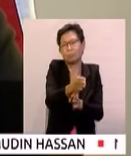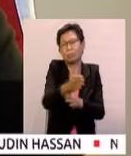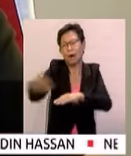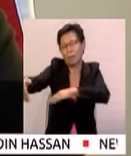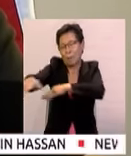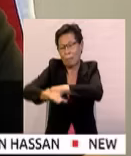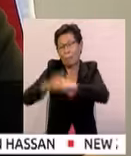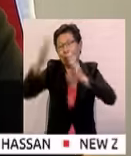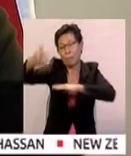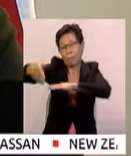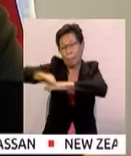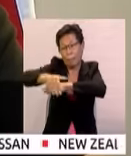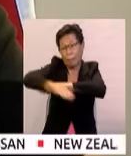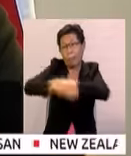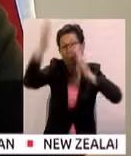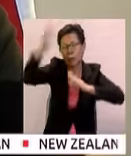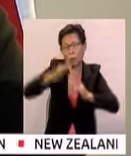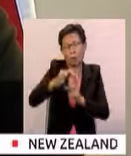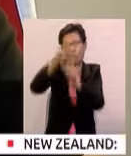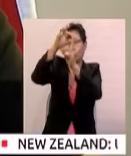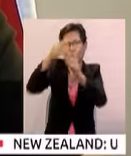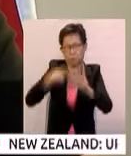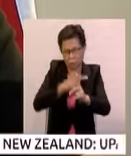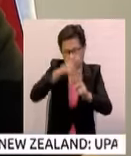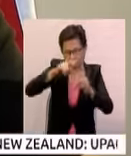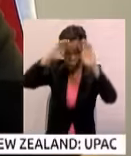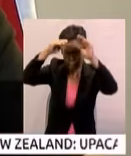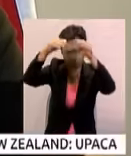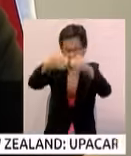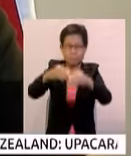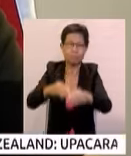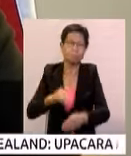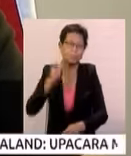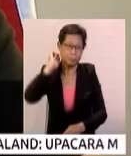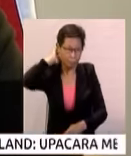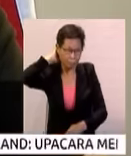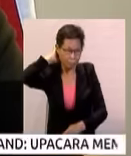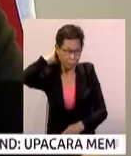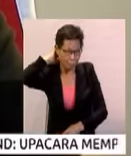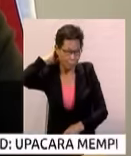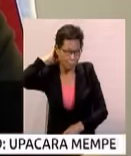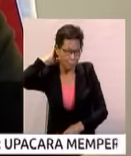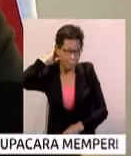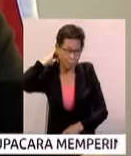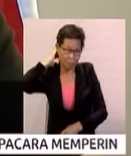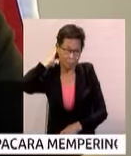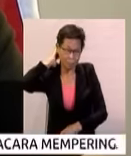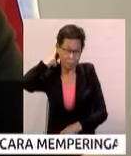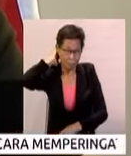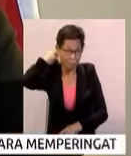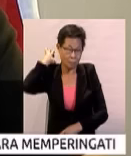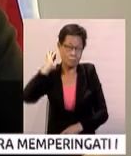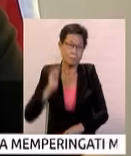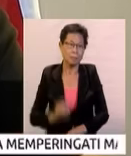maritim ini sektor yang paling utama perlu kita tumpu untuk melahirkan pekerjaan pada masa ini.